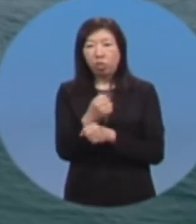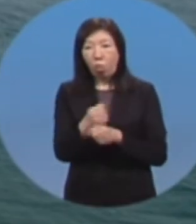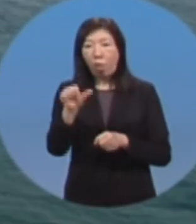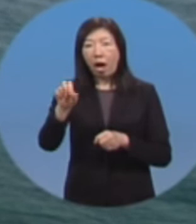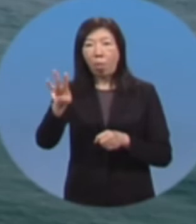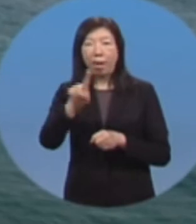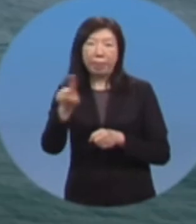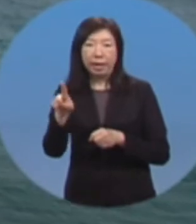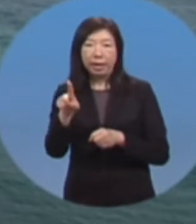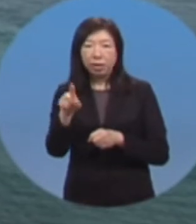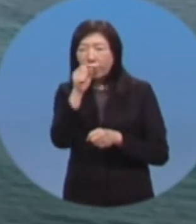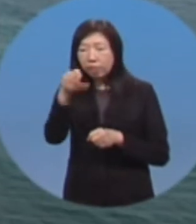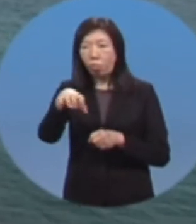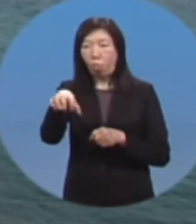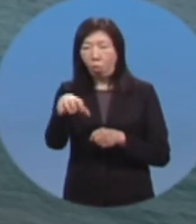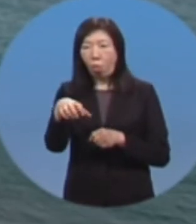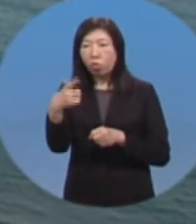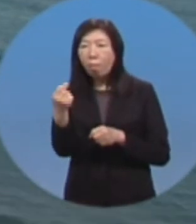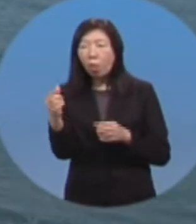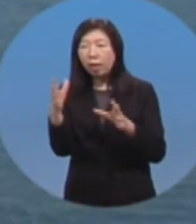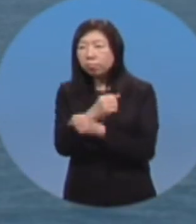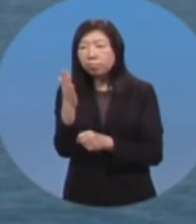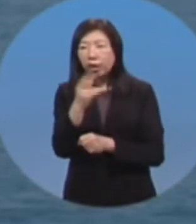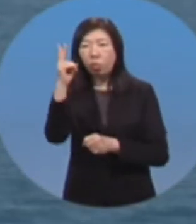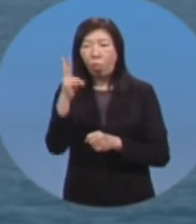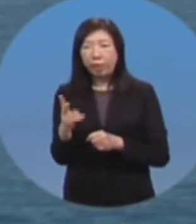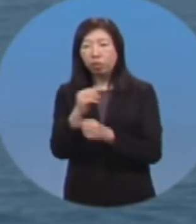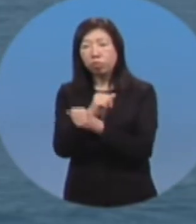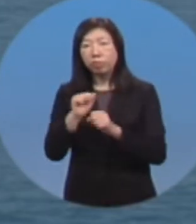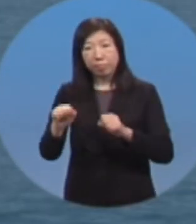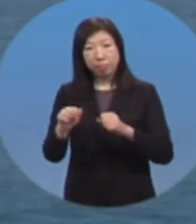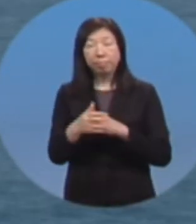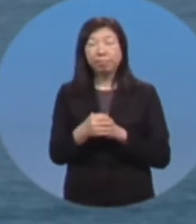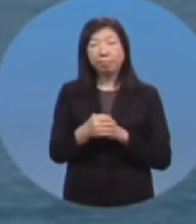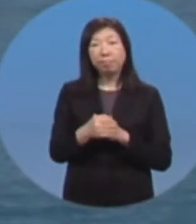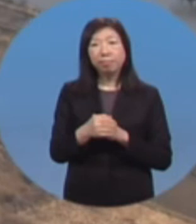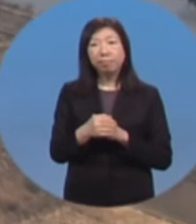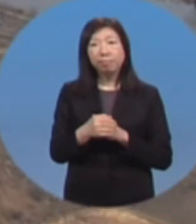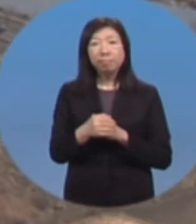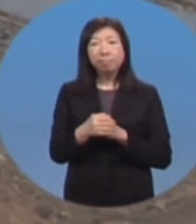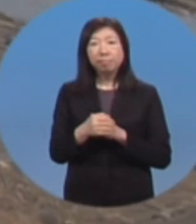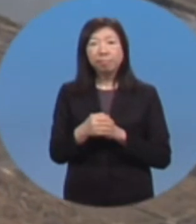などの良好な漁場である藻場の消失を防ぐ取り組みを行います。